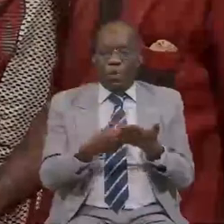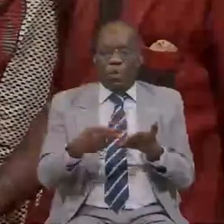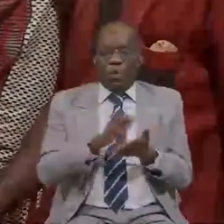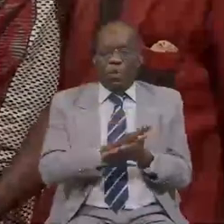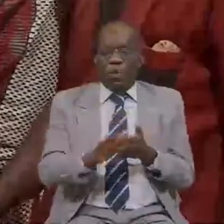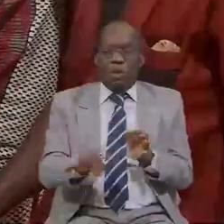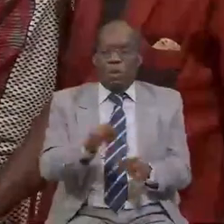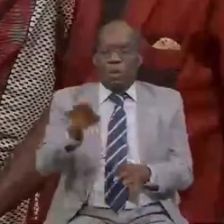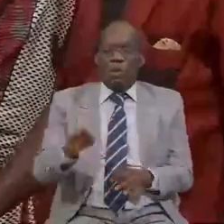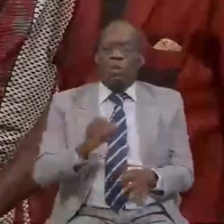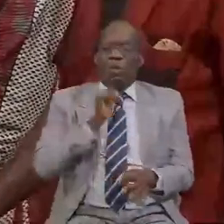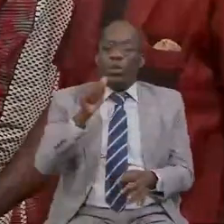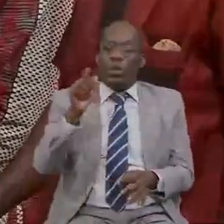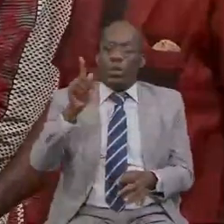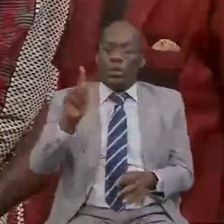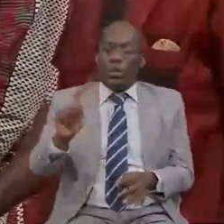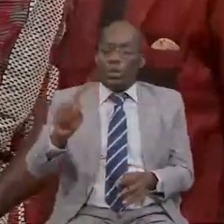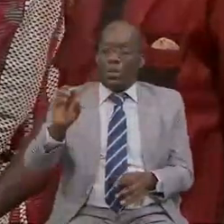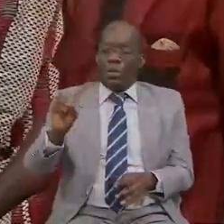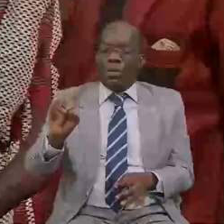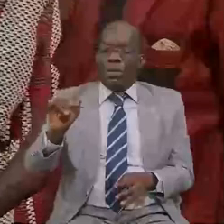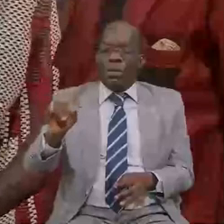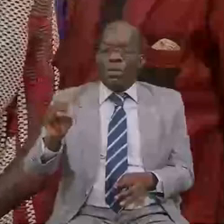La puissance et non pas des jouets.